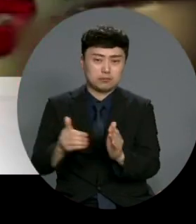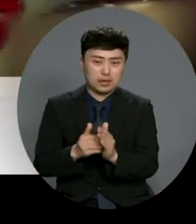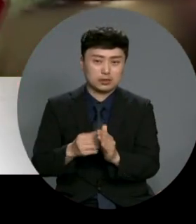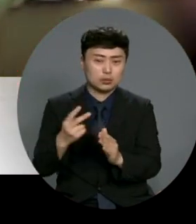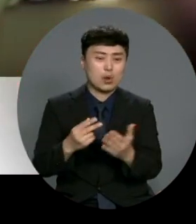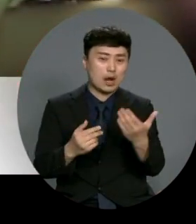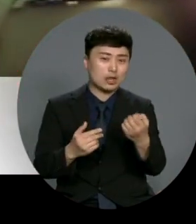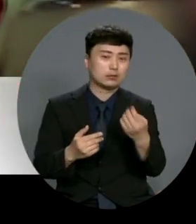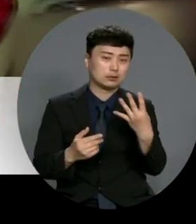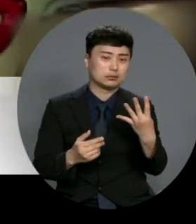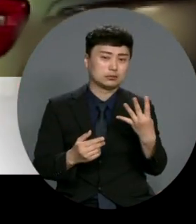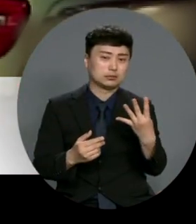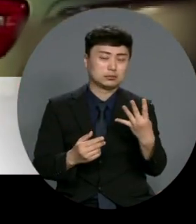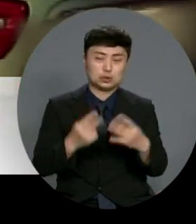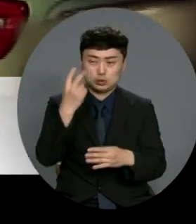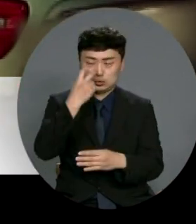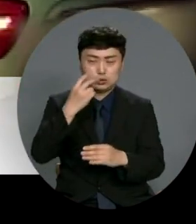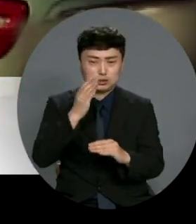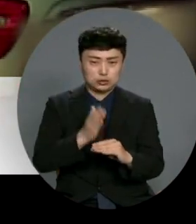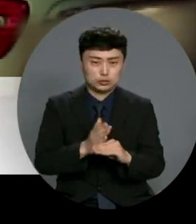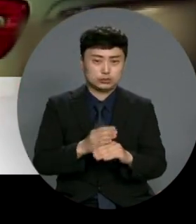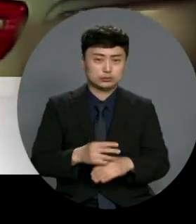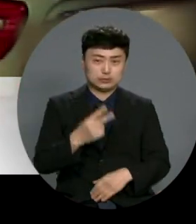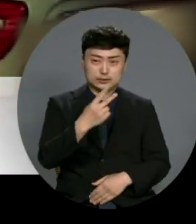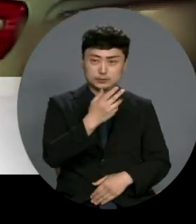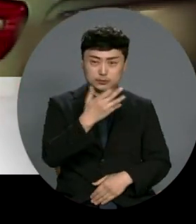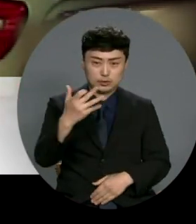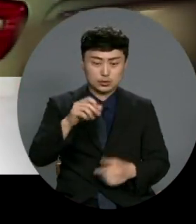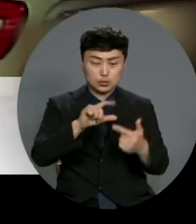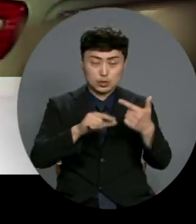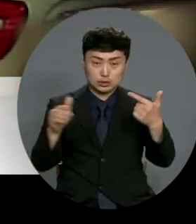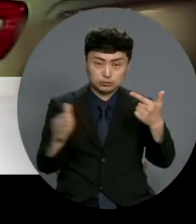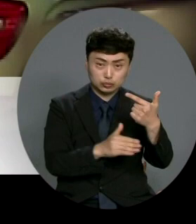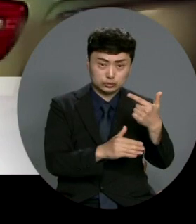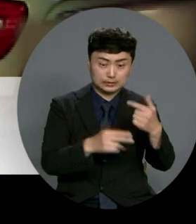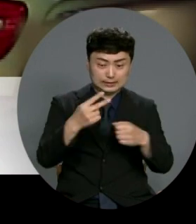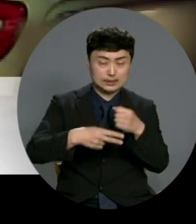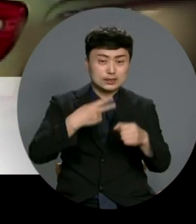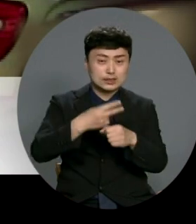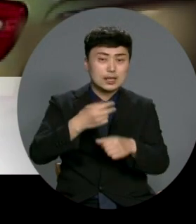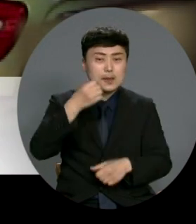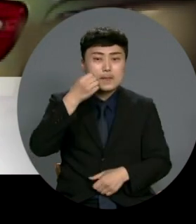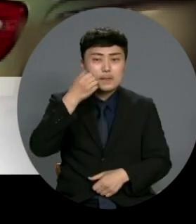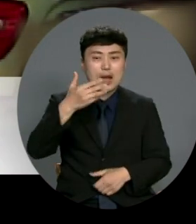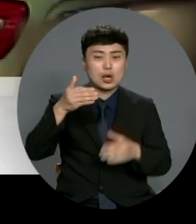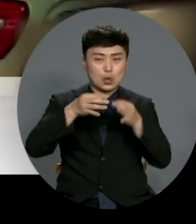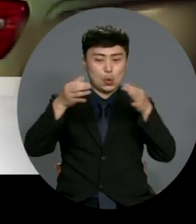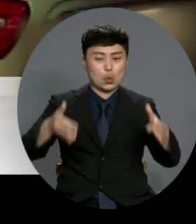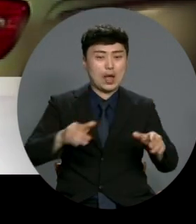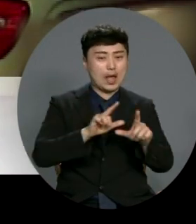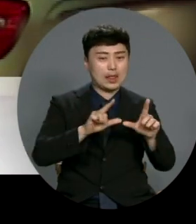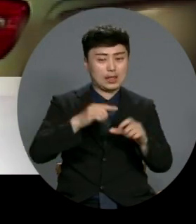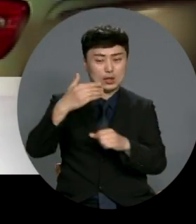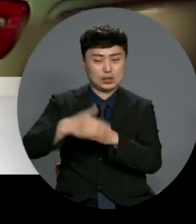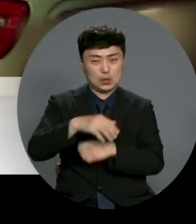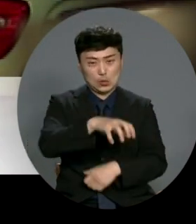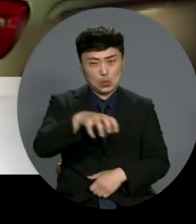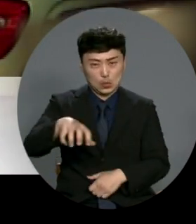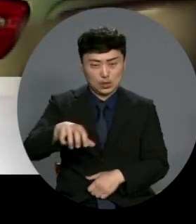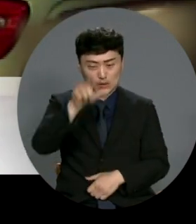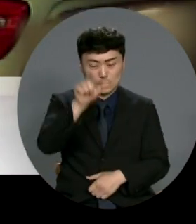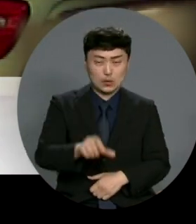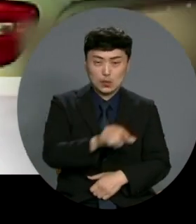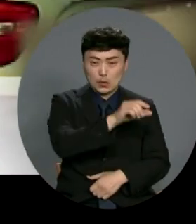90명을 불구속 송치했습니다. 이들은 2019년 6월부터 2년 8개월여 동안 안동과 대구 등